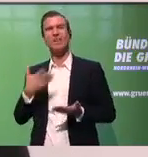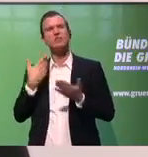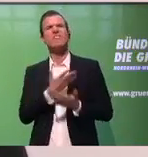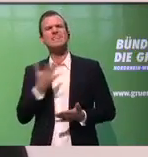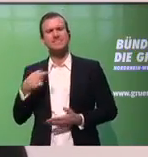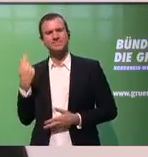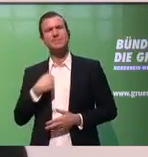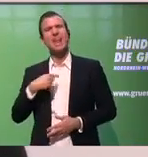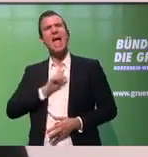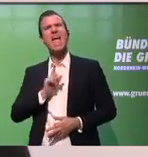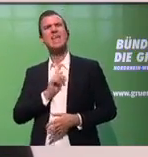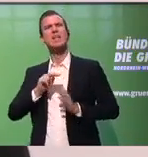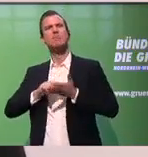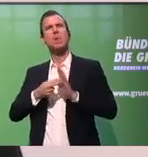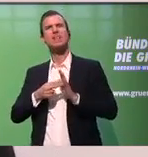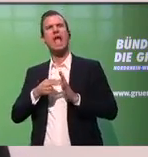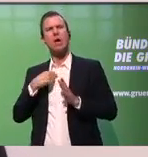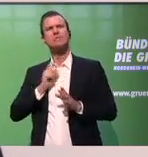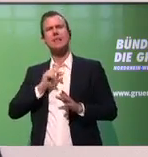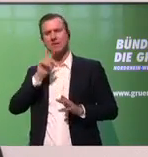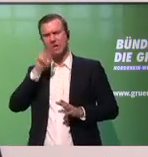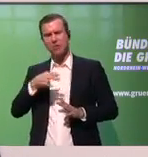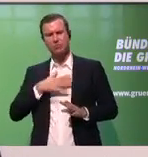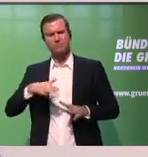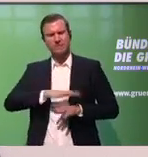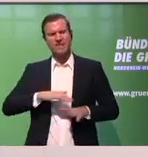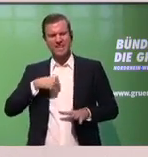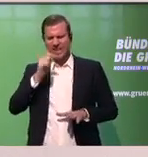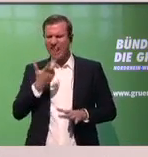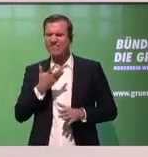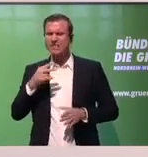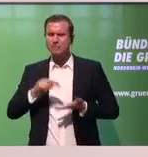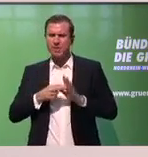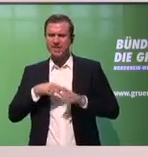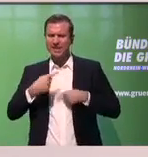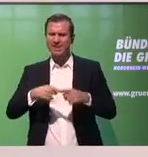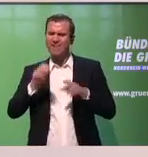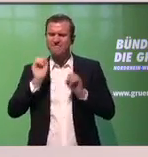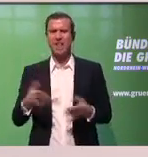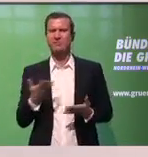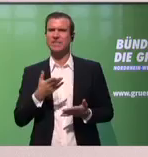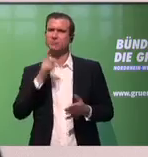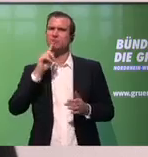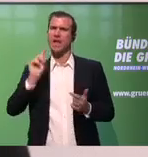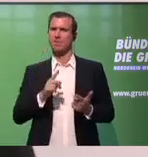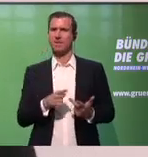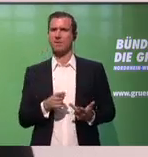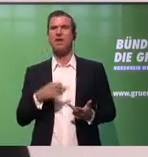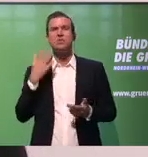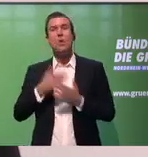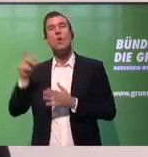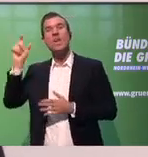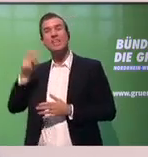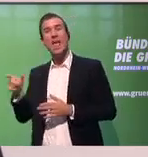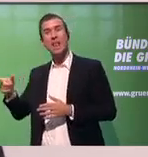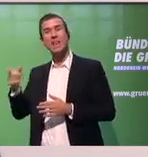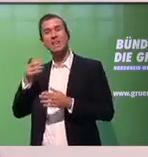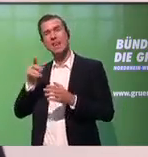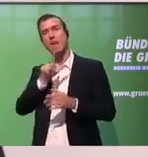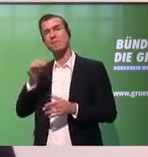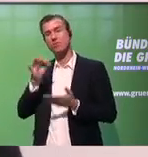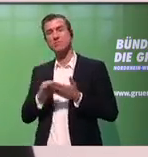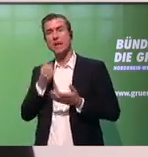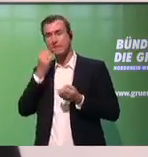unserer eigenen Politik falsch läuft. Was Lampedusa betrifft und dieses furchtbare Unglück, das hat uns natürlich alle